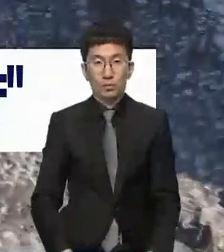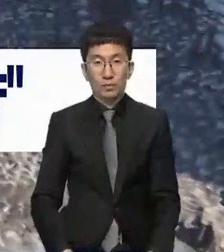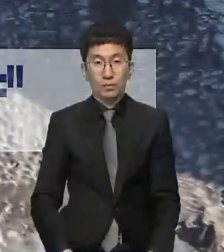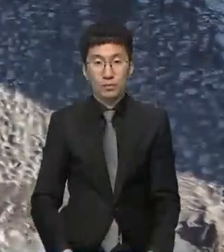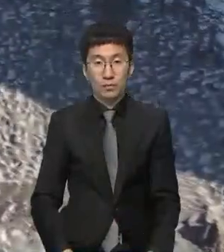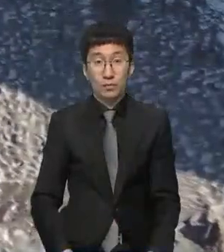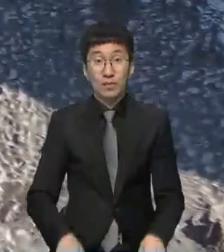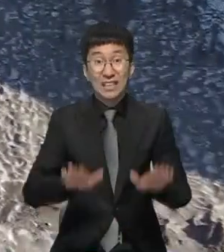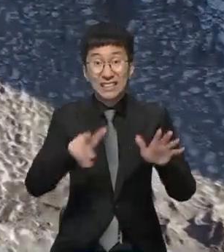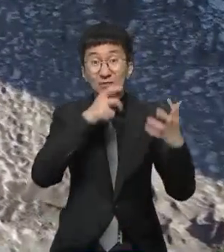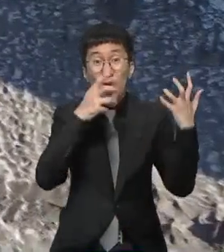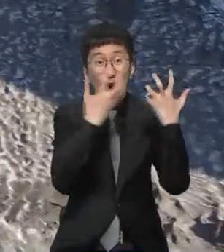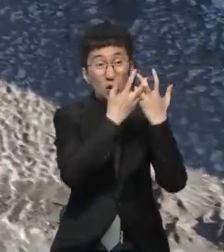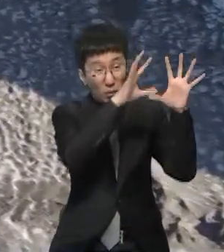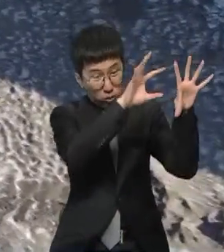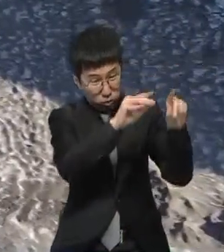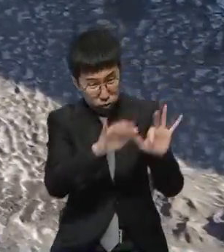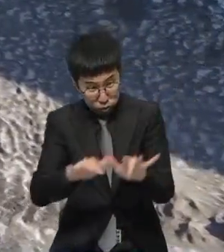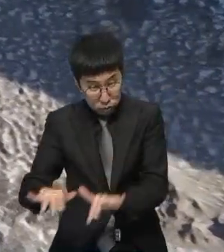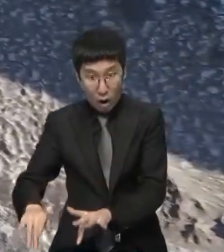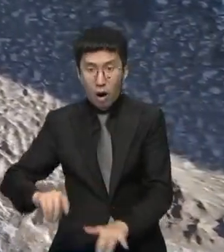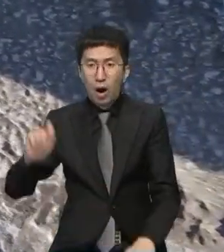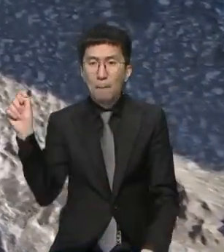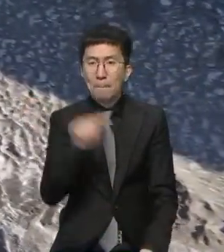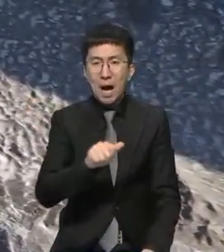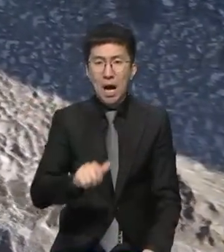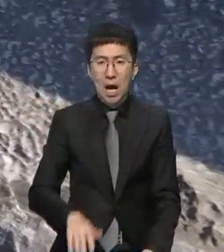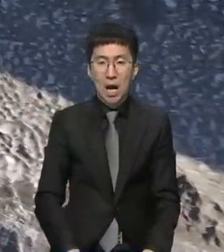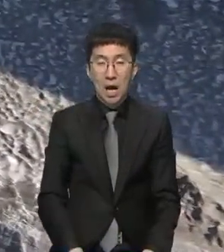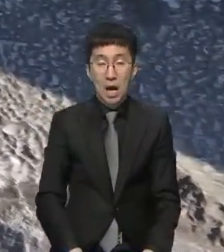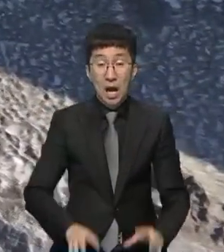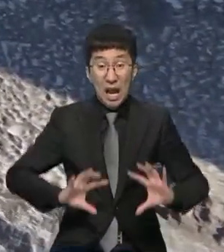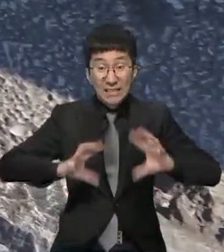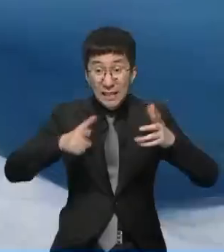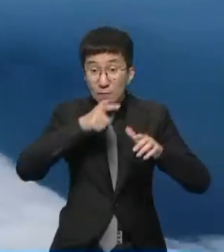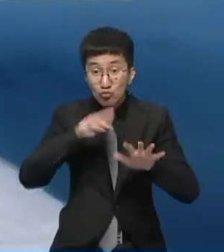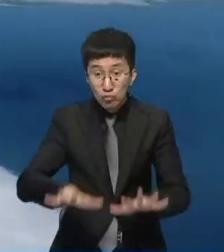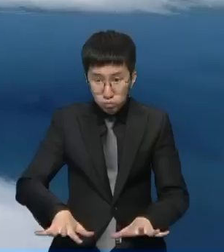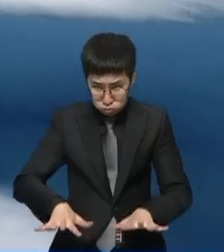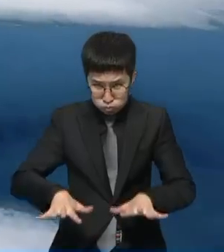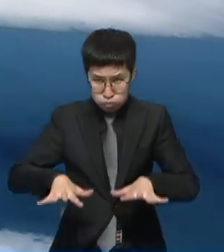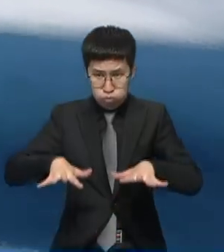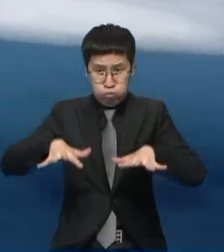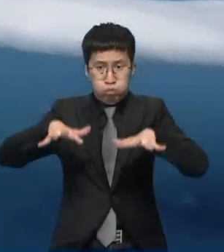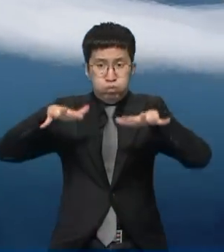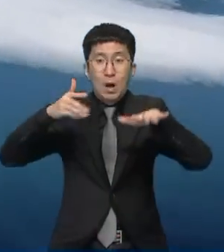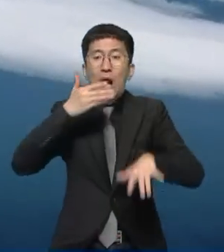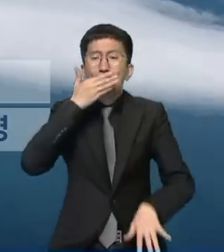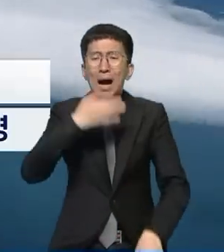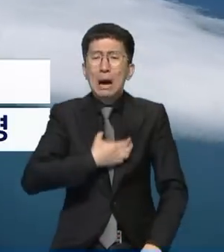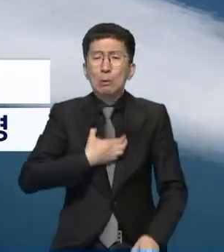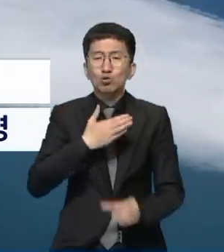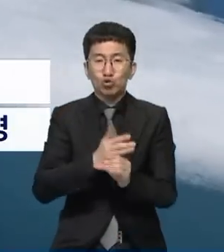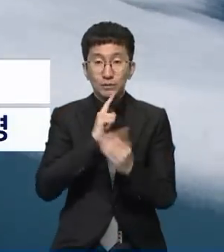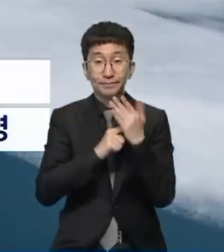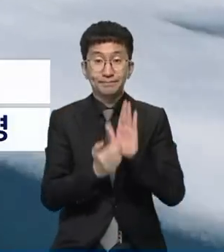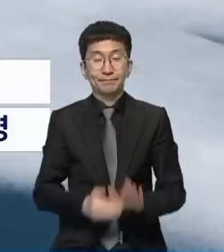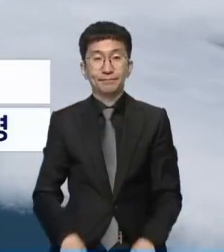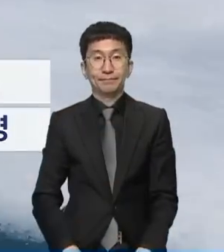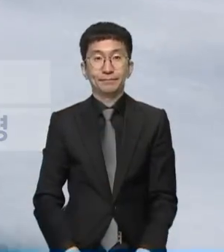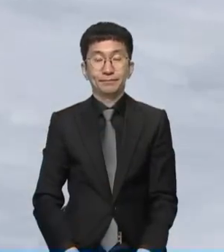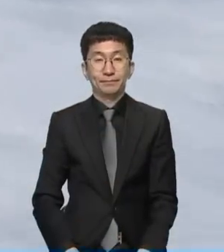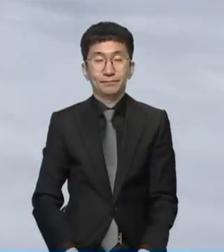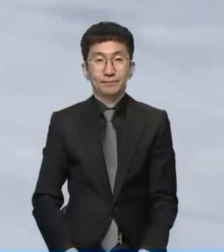연구원들은 지금의 해빙 속도가 상당히 이례적이며 전 세계 해수면 상승에 영향을 줄 걸로 우려하고 있습니다.